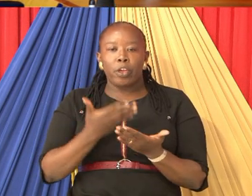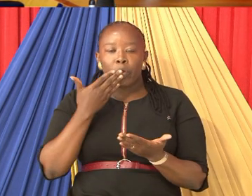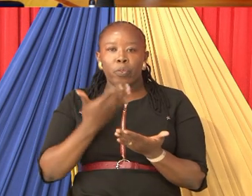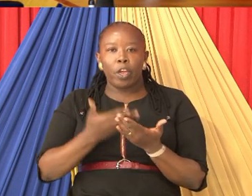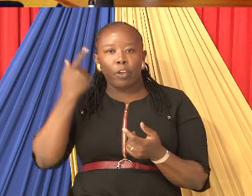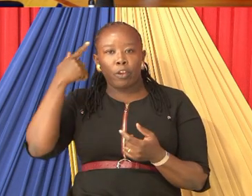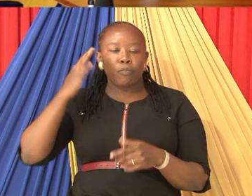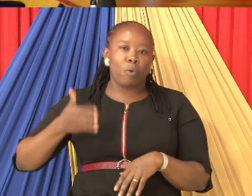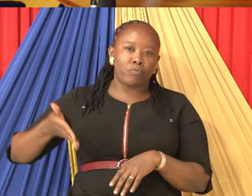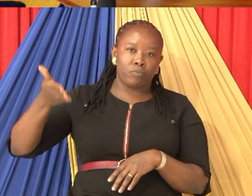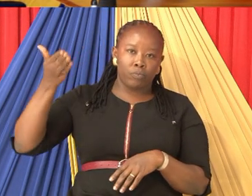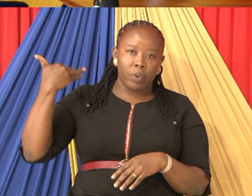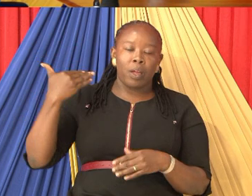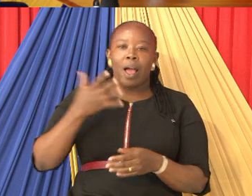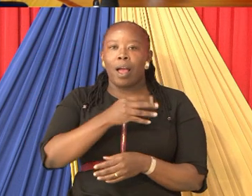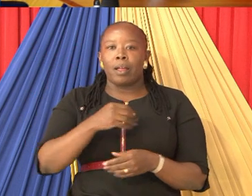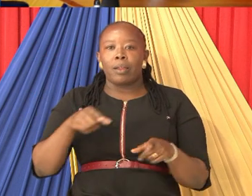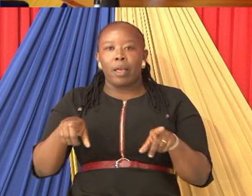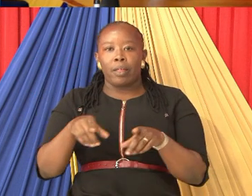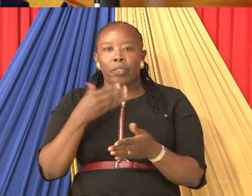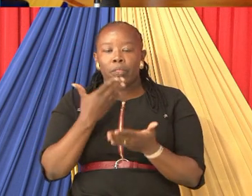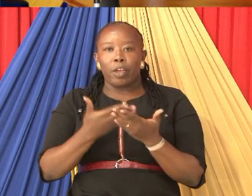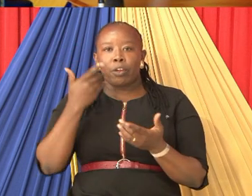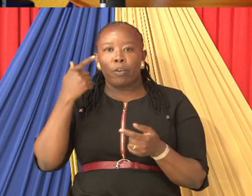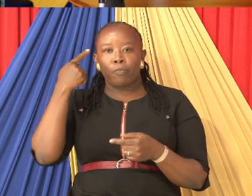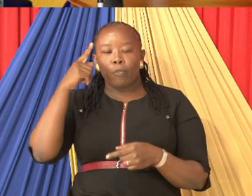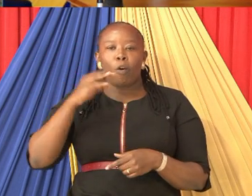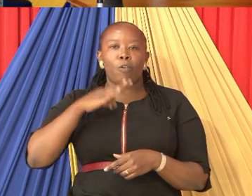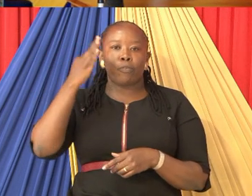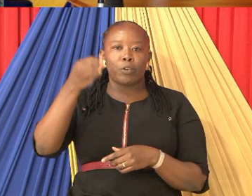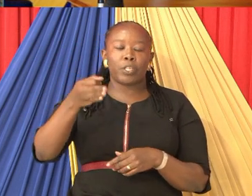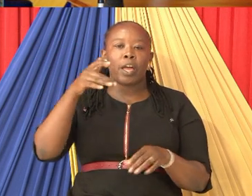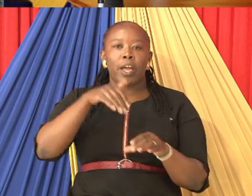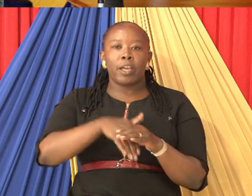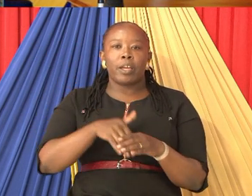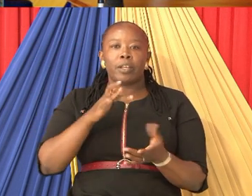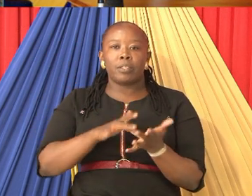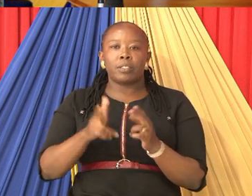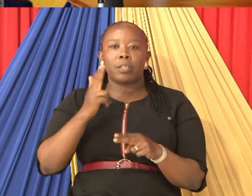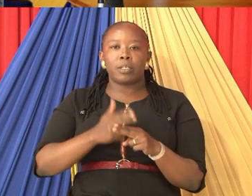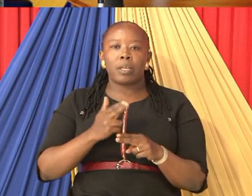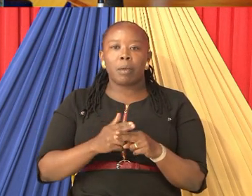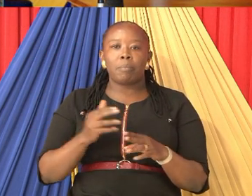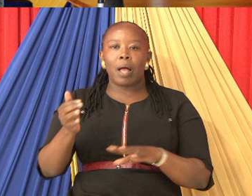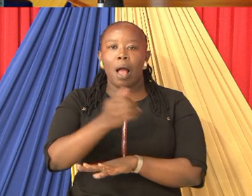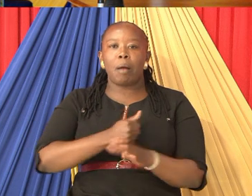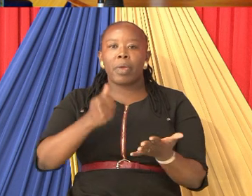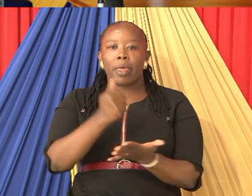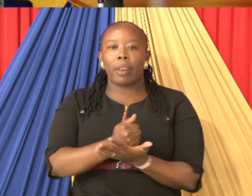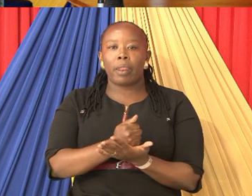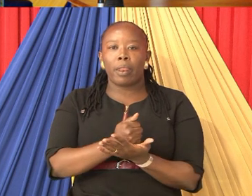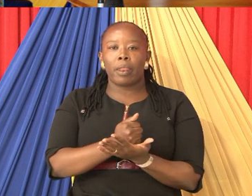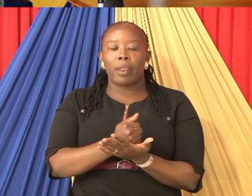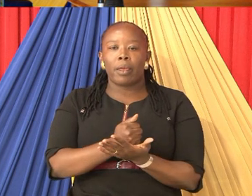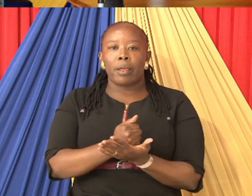ni asanti kwa wakati ujao. Na ni katika jina la Yesu. tumeomba na hata kuamini.